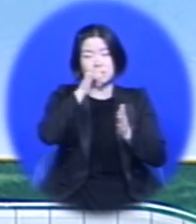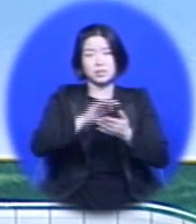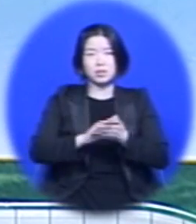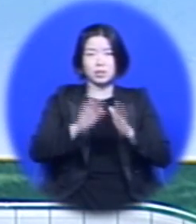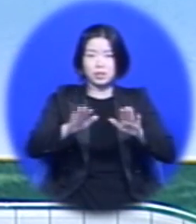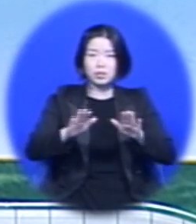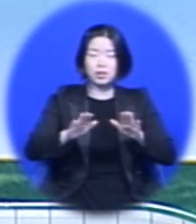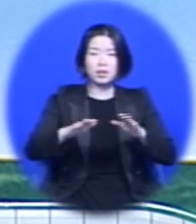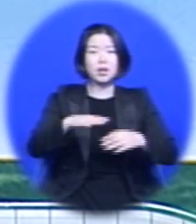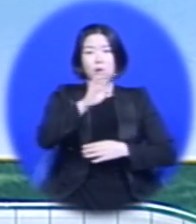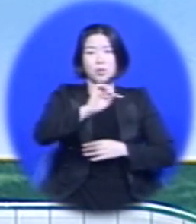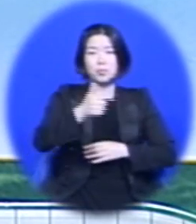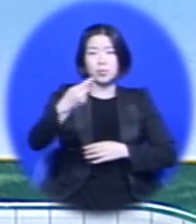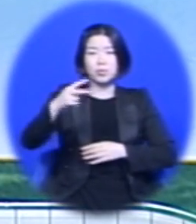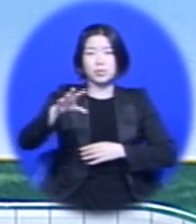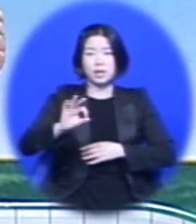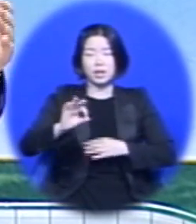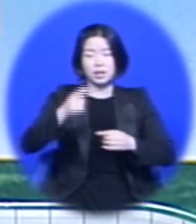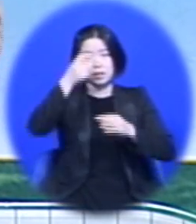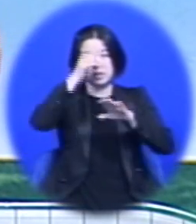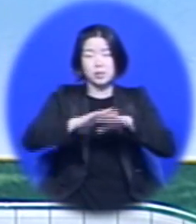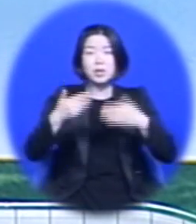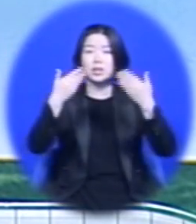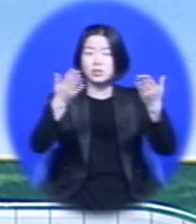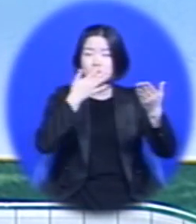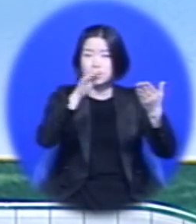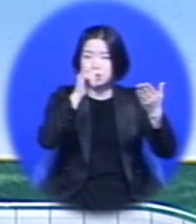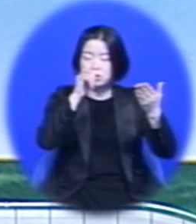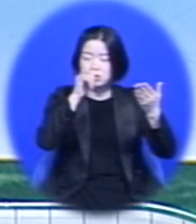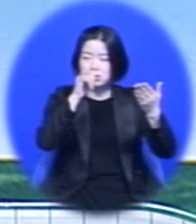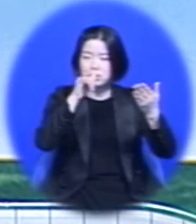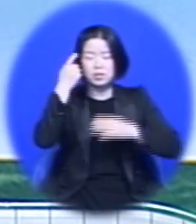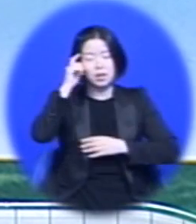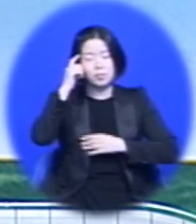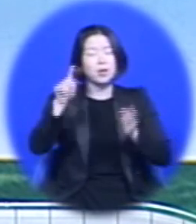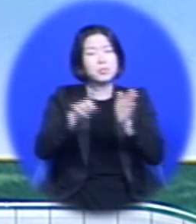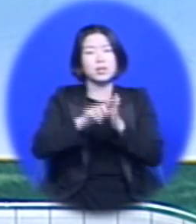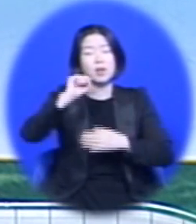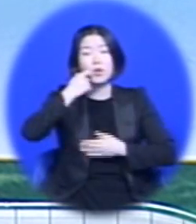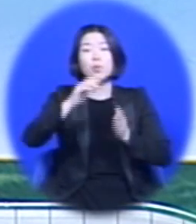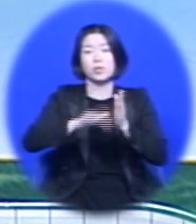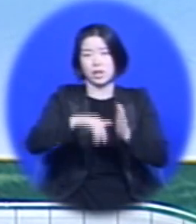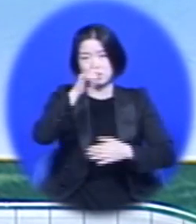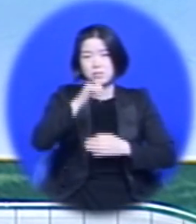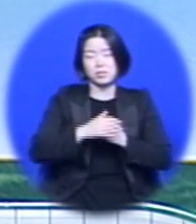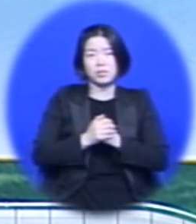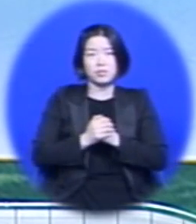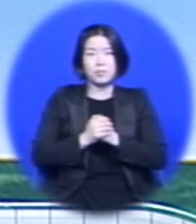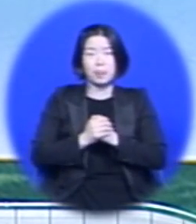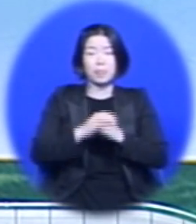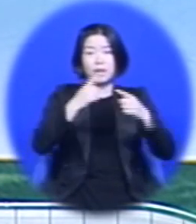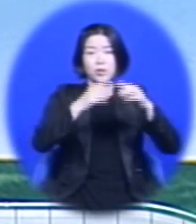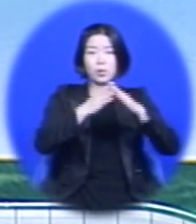본당에서 예배를 드리지만 이런 예배를 드릴 수 있을 거라고 믿어지지 않을 그런 때가 있었습니다.